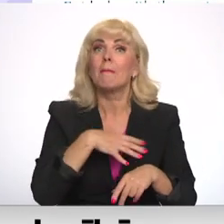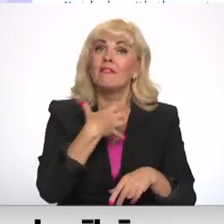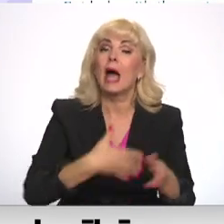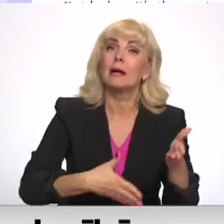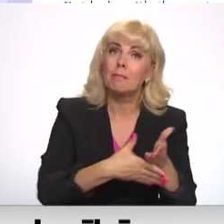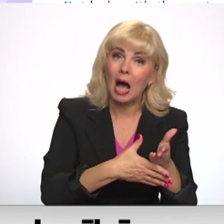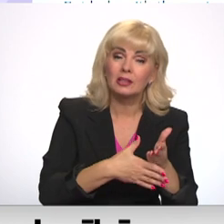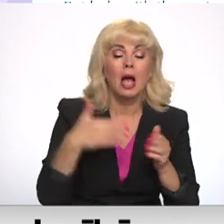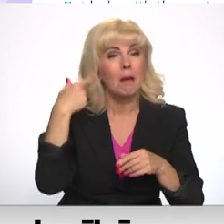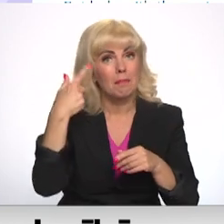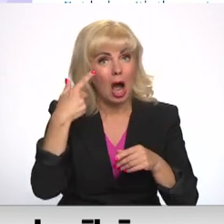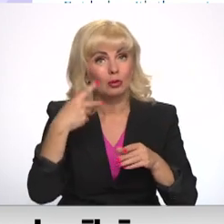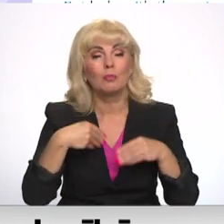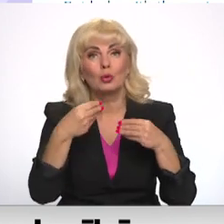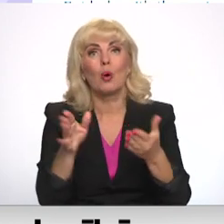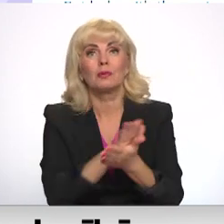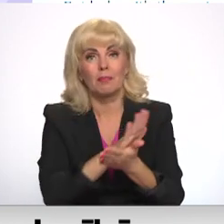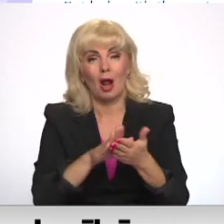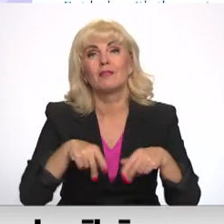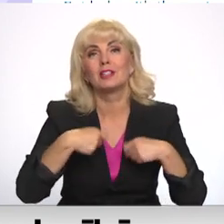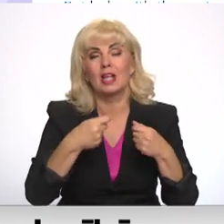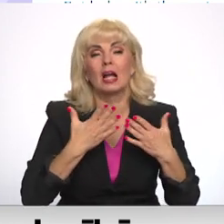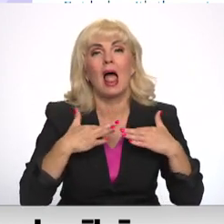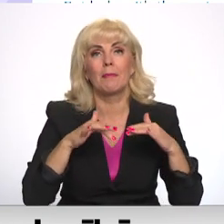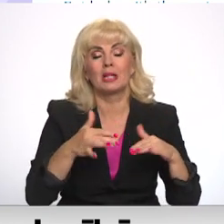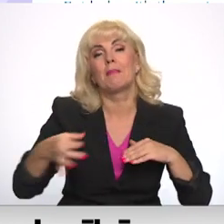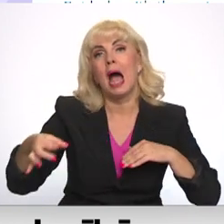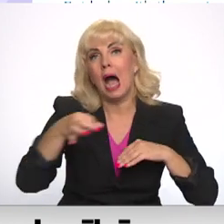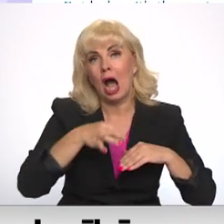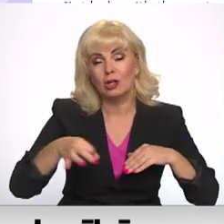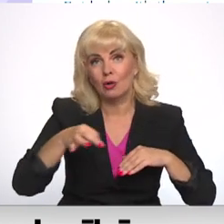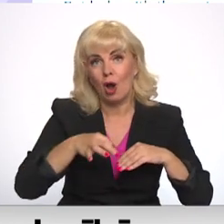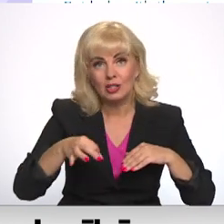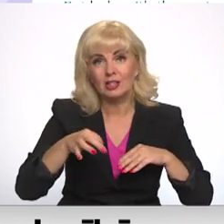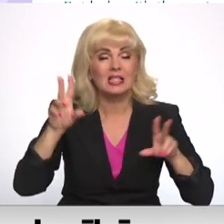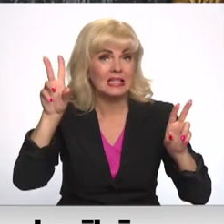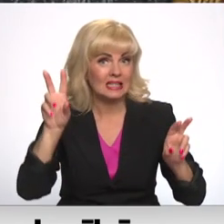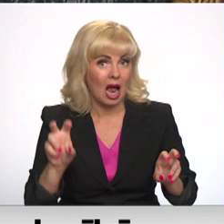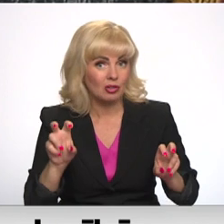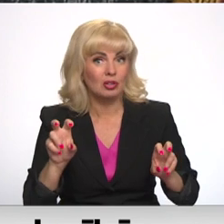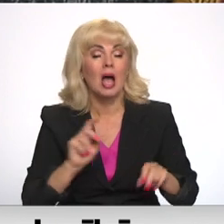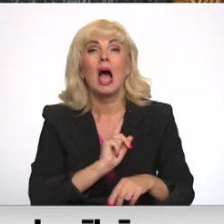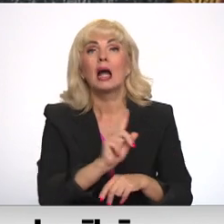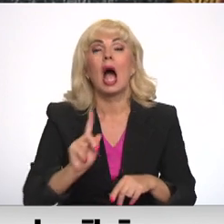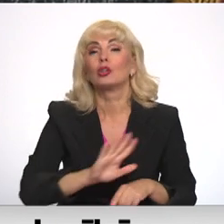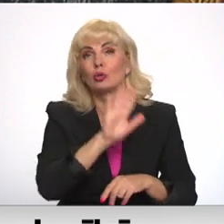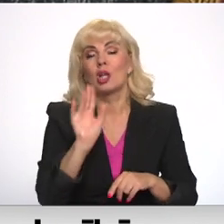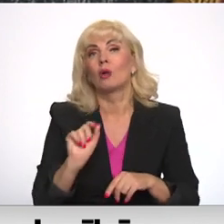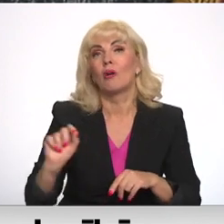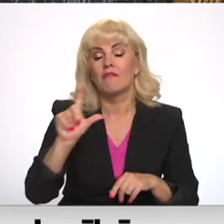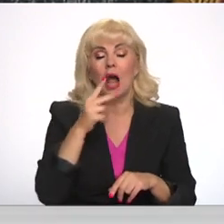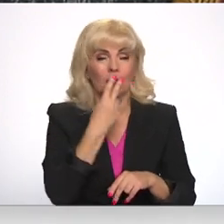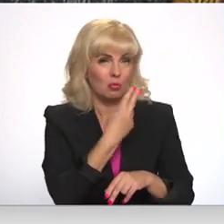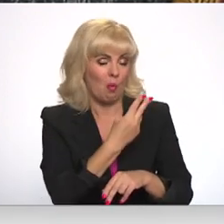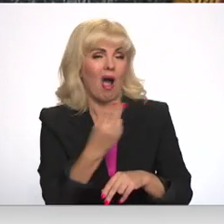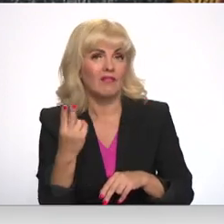vajag, padomu pilnīgi par brīvu sniegs labdarības organizācija Citizens Advice. Ar katru dienu vairāk un vairāk novērojam,